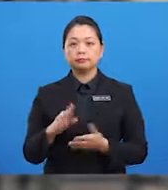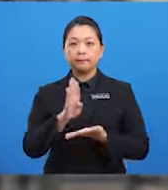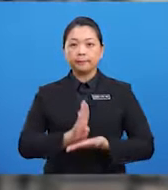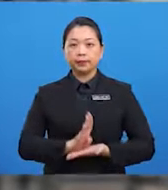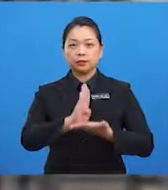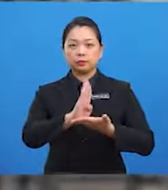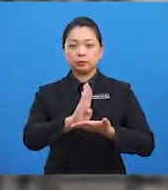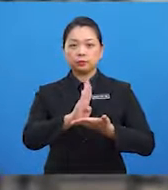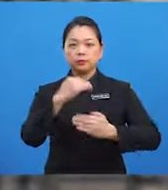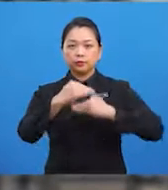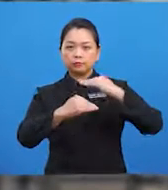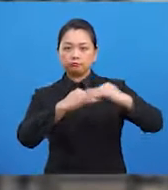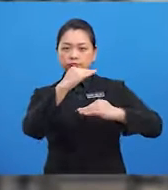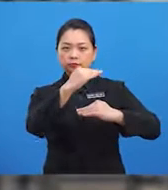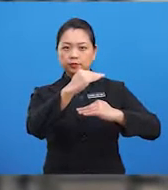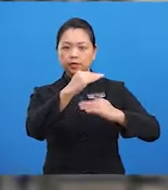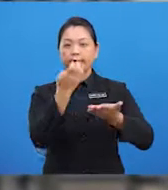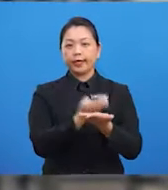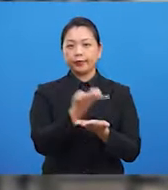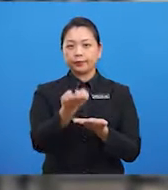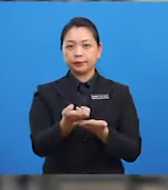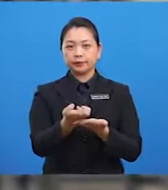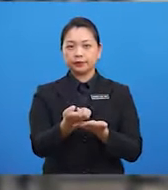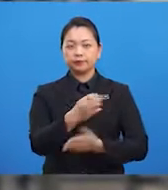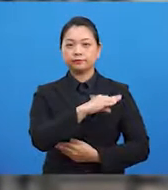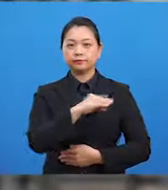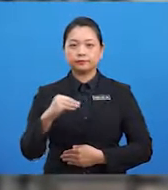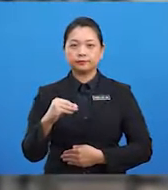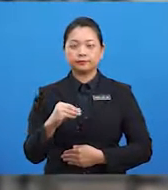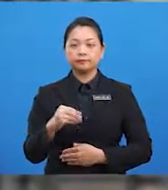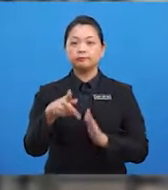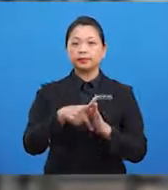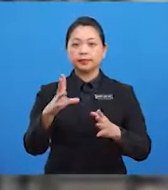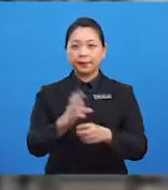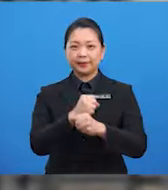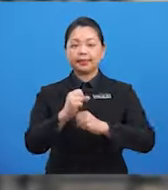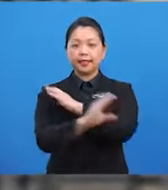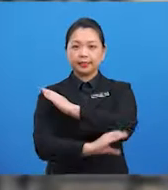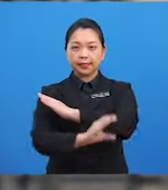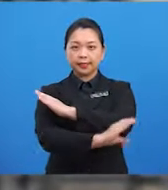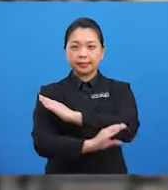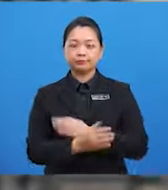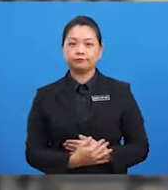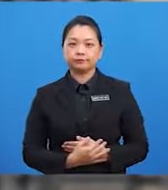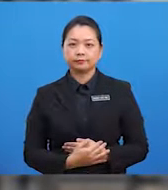membantu meningkatkan ekonomi serta pendapatan negara.